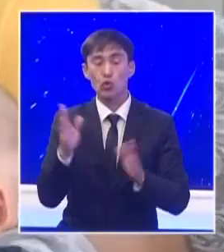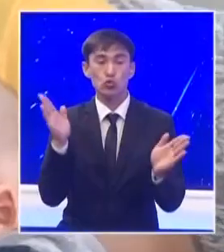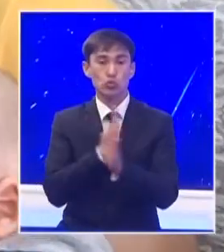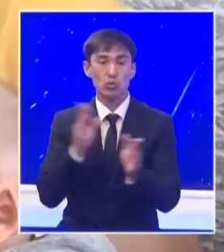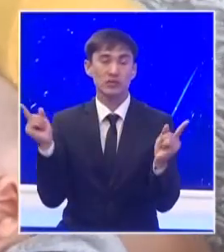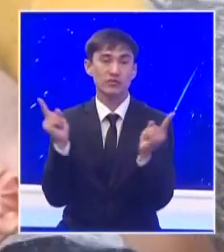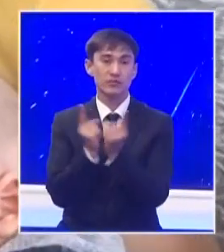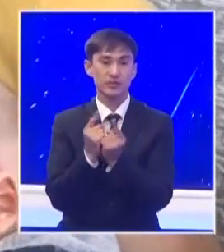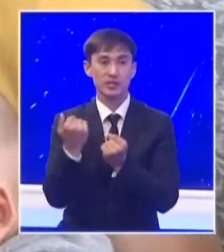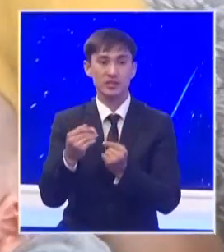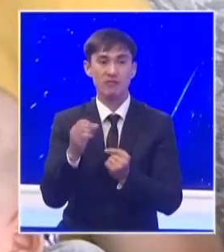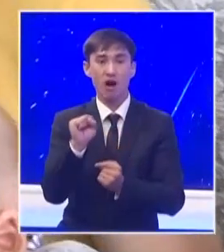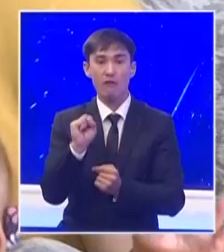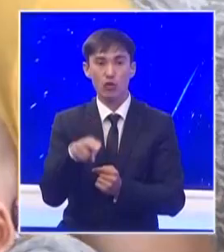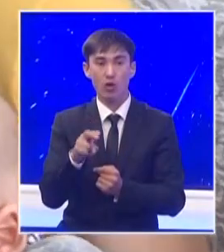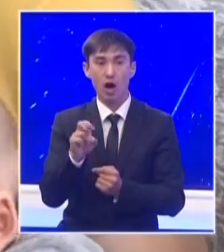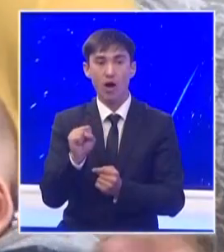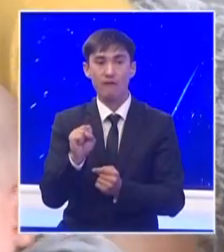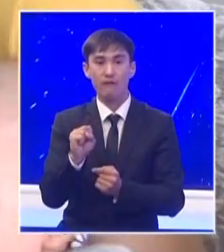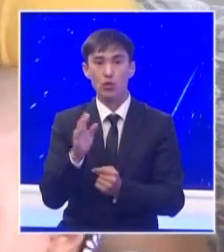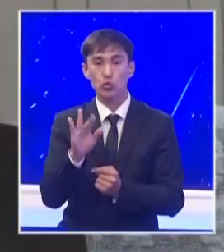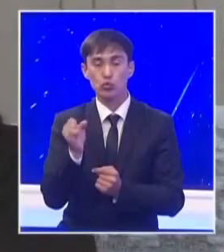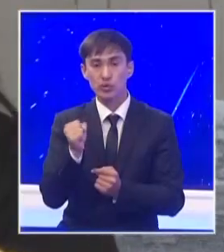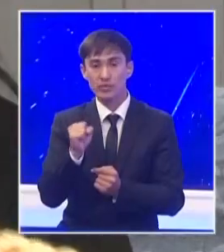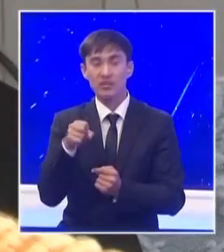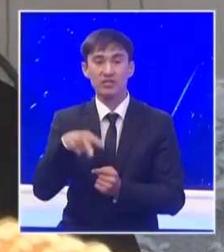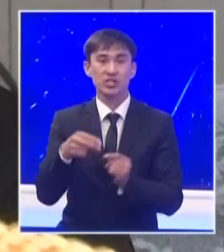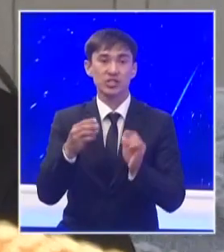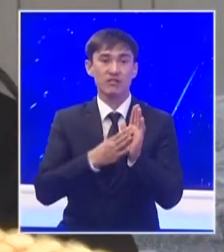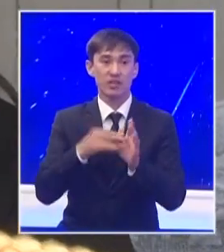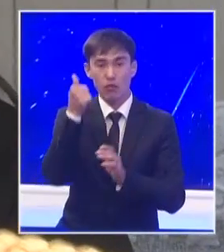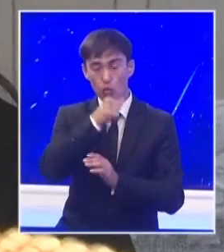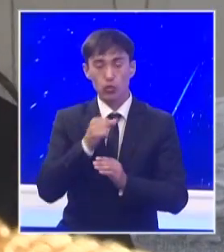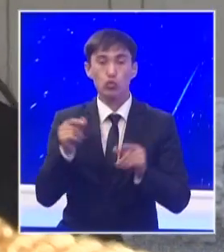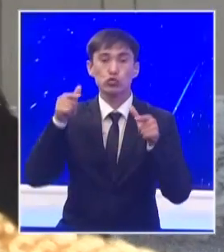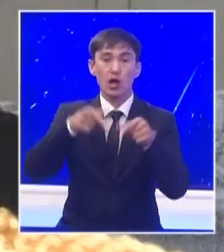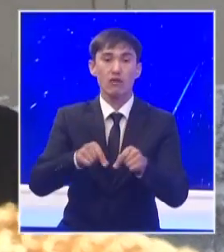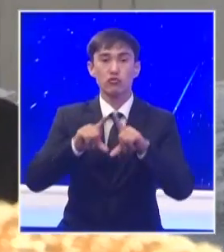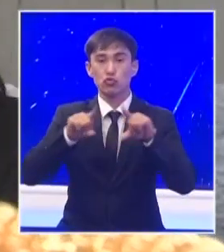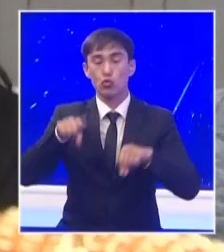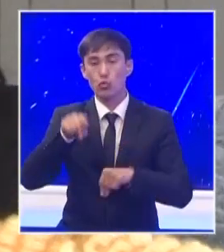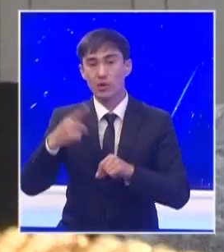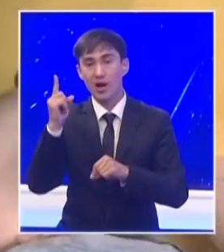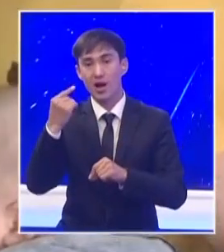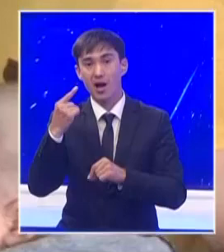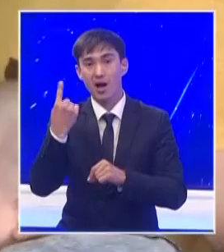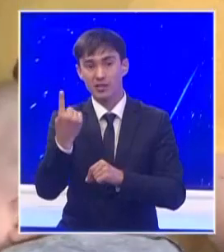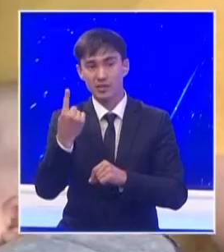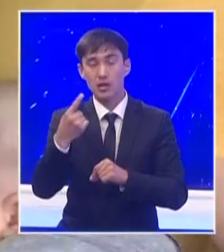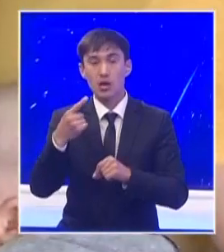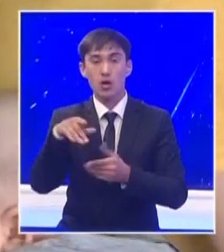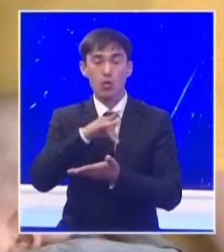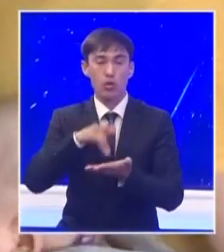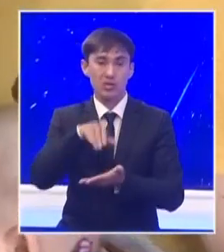их жизненные пути в августе 2009 года, когда они устраивались на работу в школу номер 1 Моногородка. История